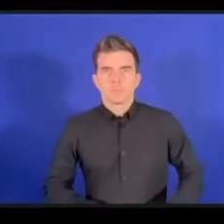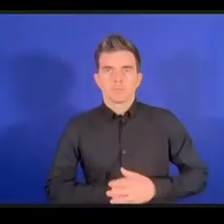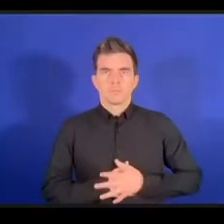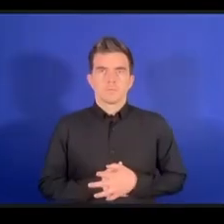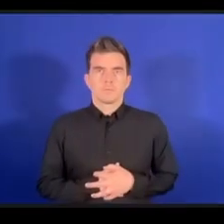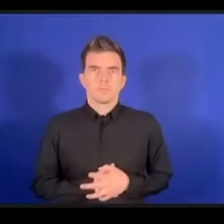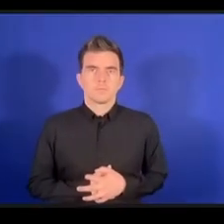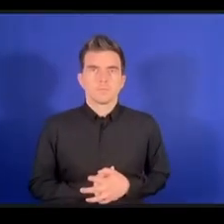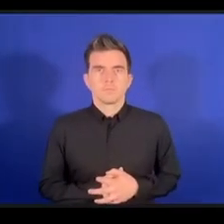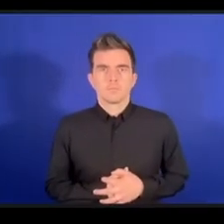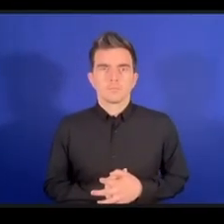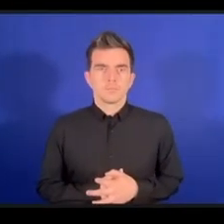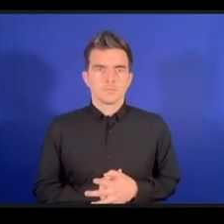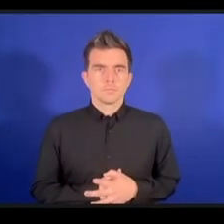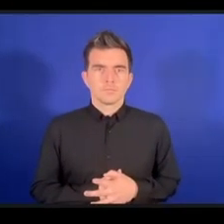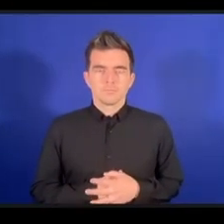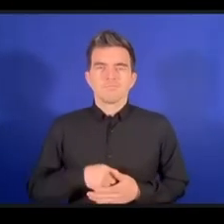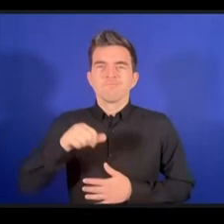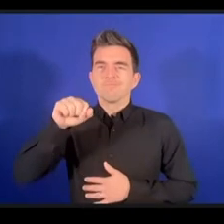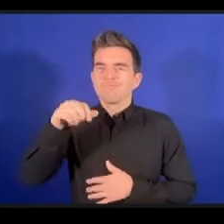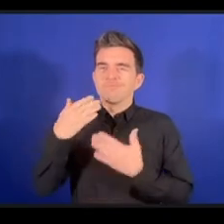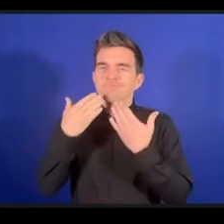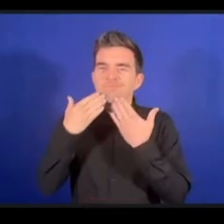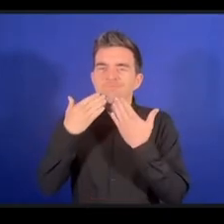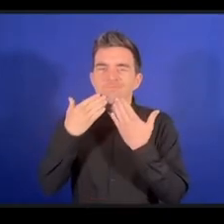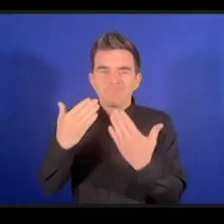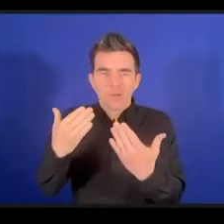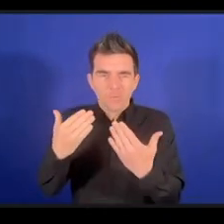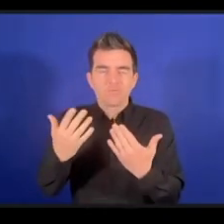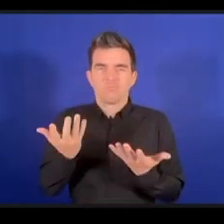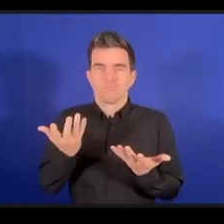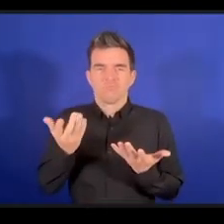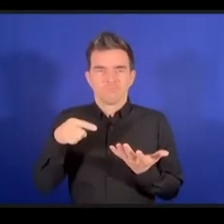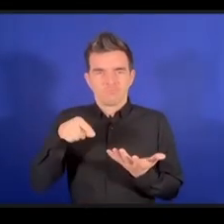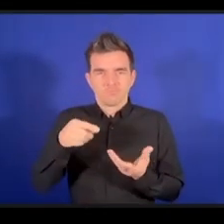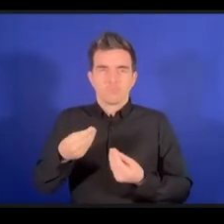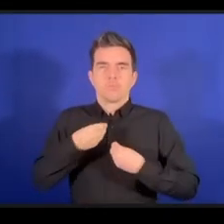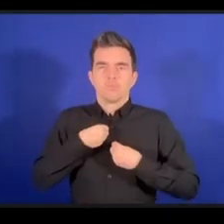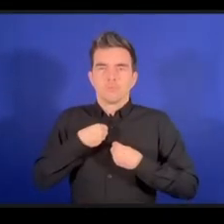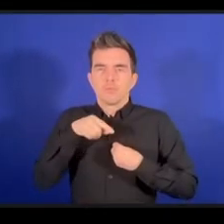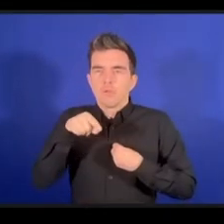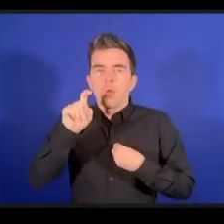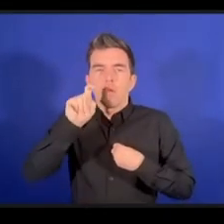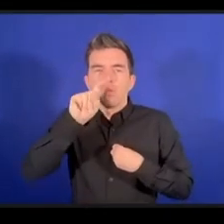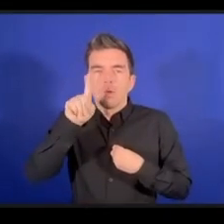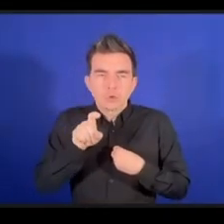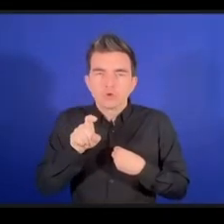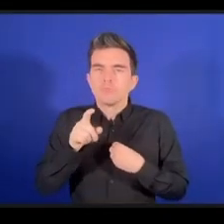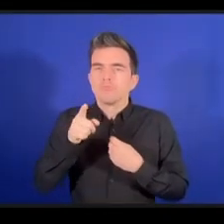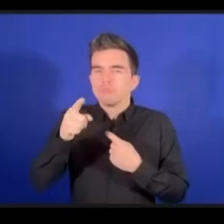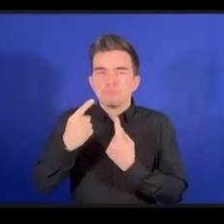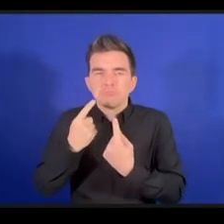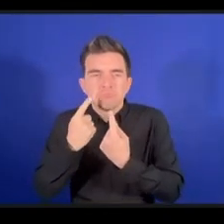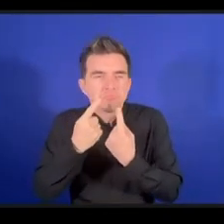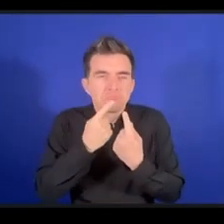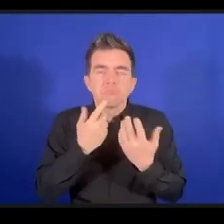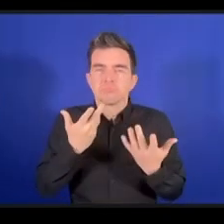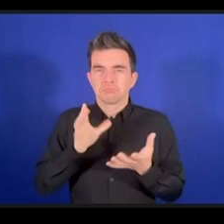言，感谢您的问题。您刚才讲到了我们的这个